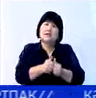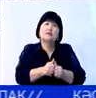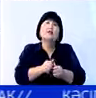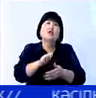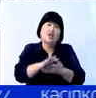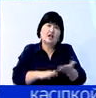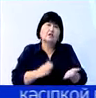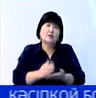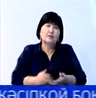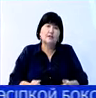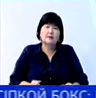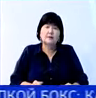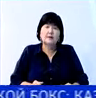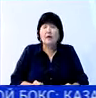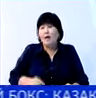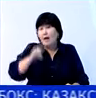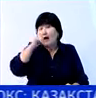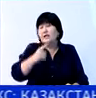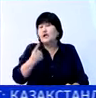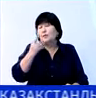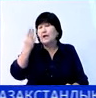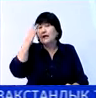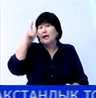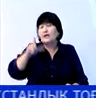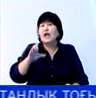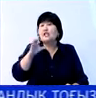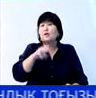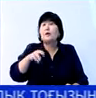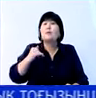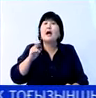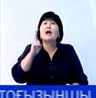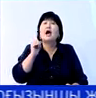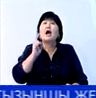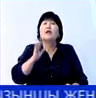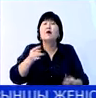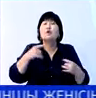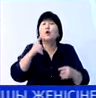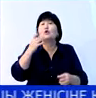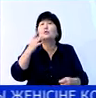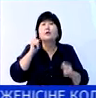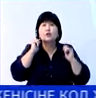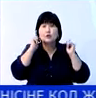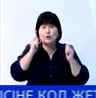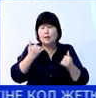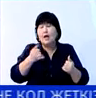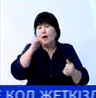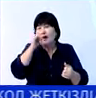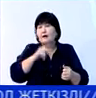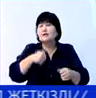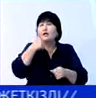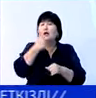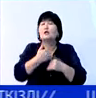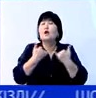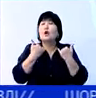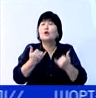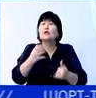жатырмыз. Қазақтың бірегей талант иесі Сәбира Майханованың туғанына 105 жыл толып отыр. Қазақ өнерінің ақ желкенінің